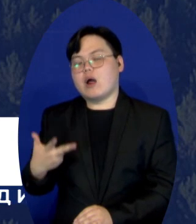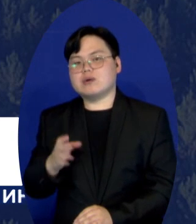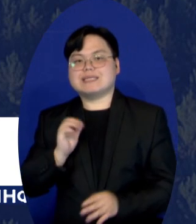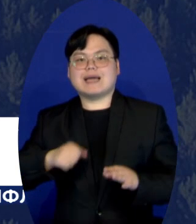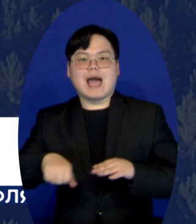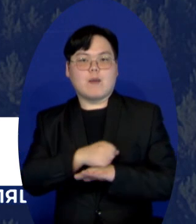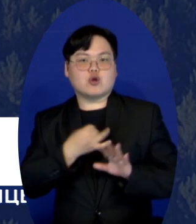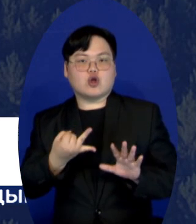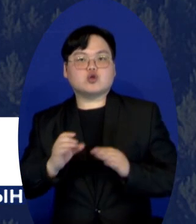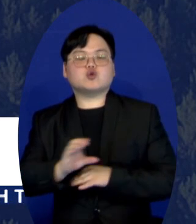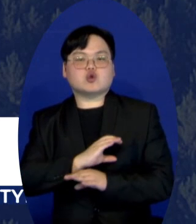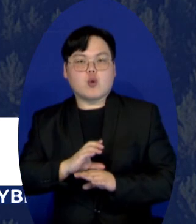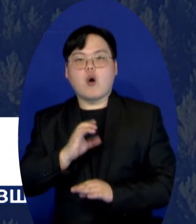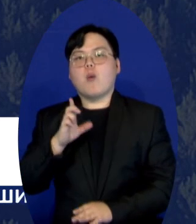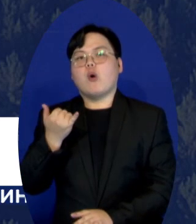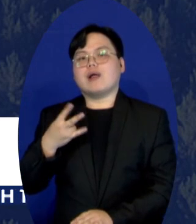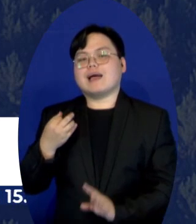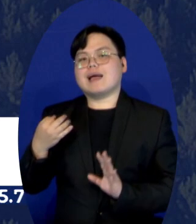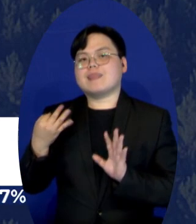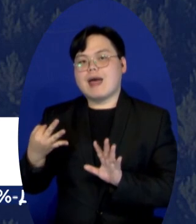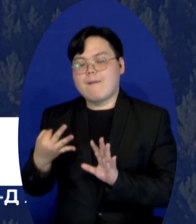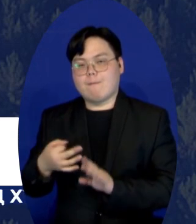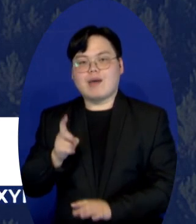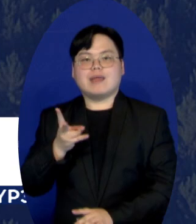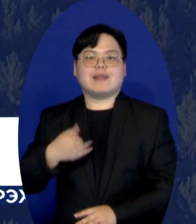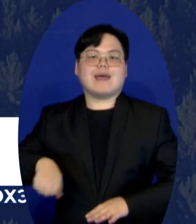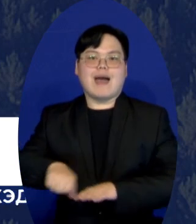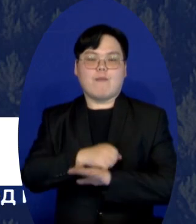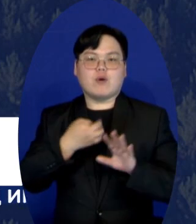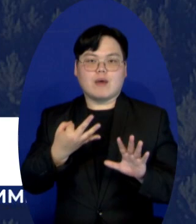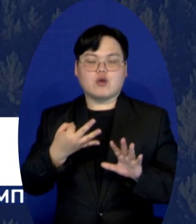аймгийн 7 сум, Булган аймгийн 8 сум, за Хинтээ аймаг, Төв